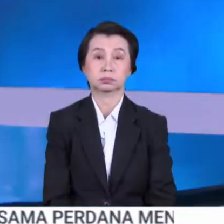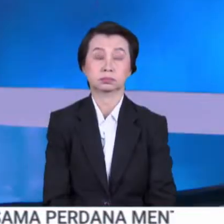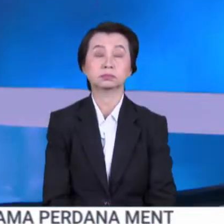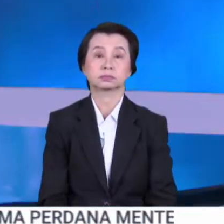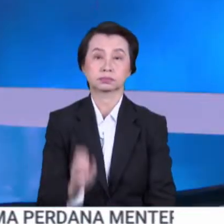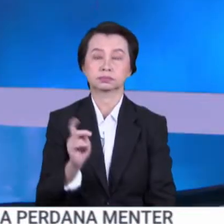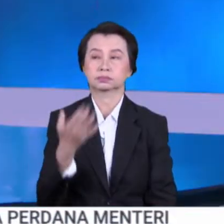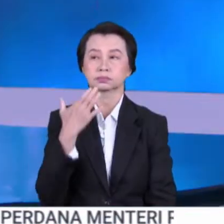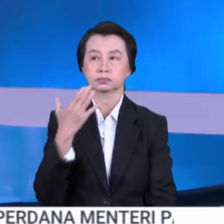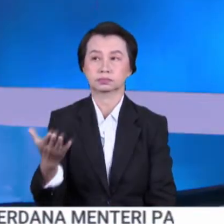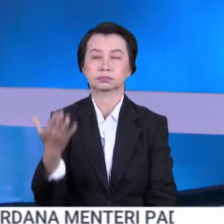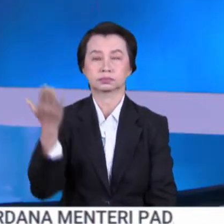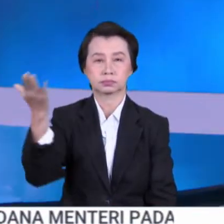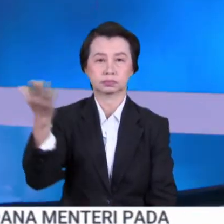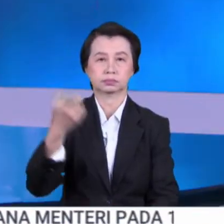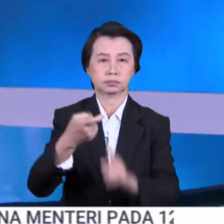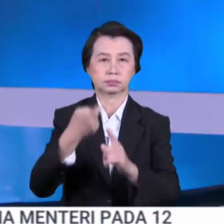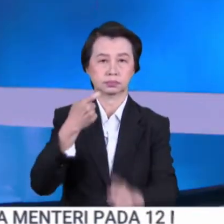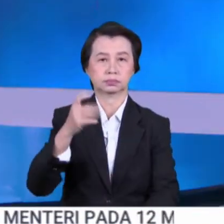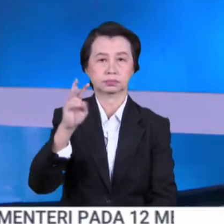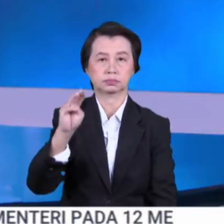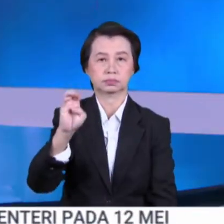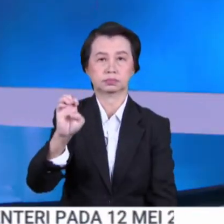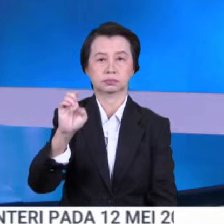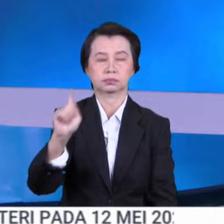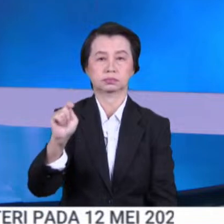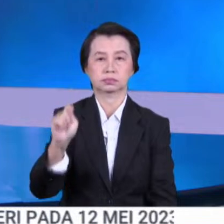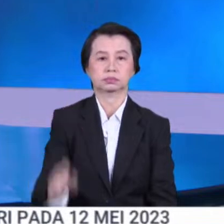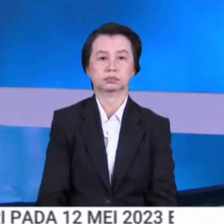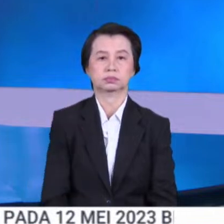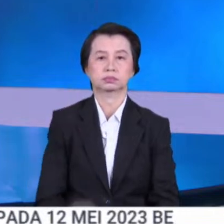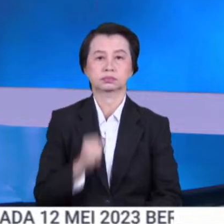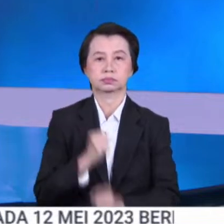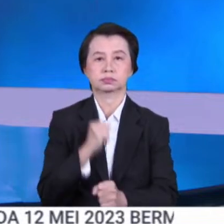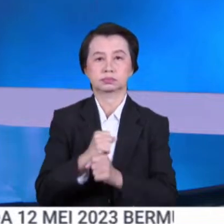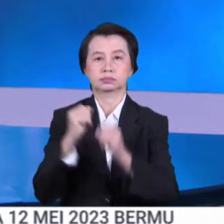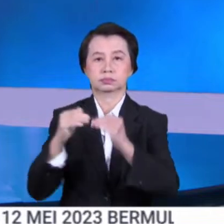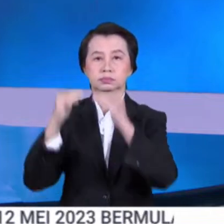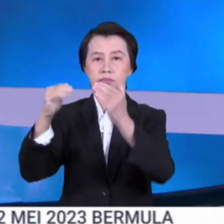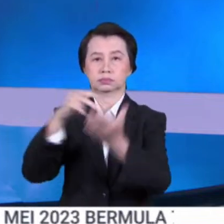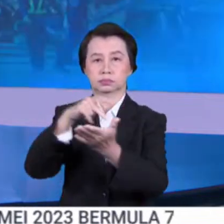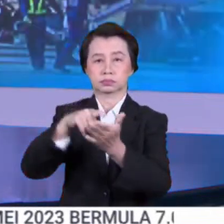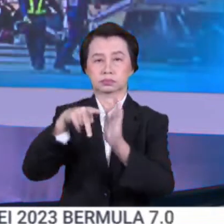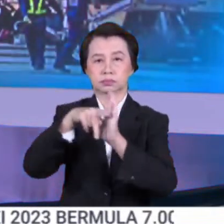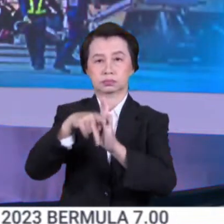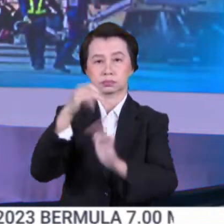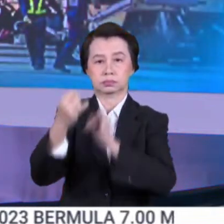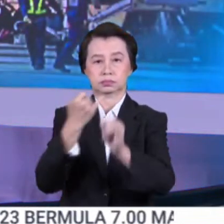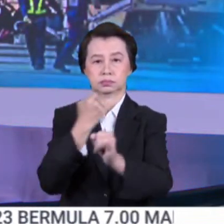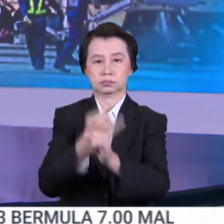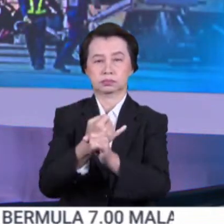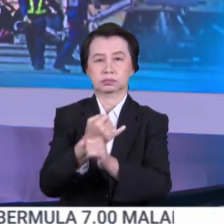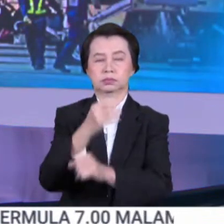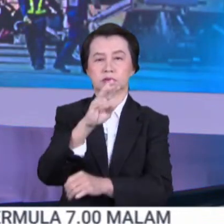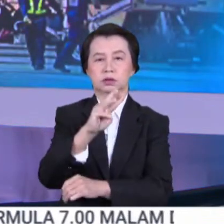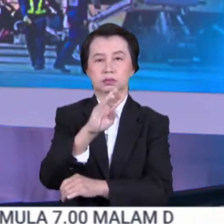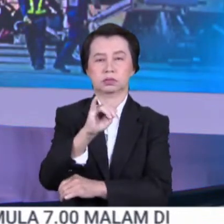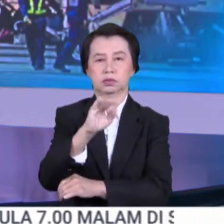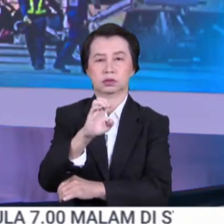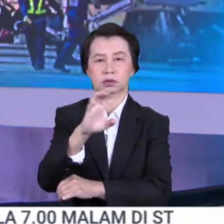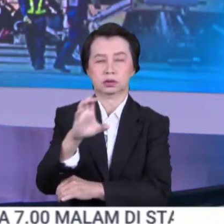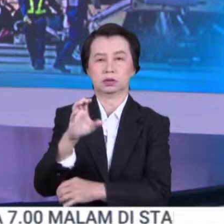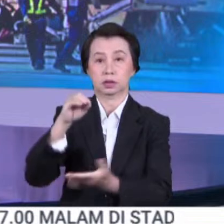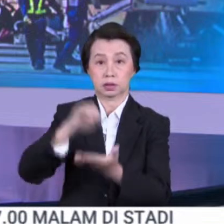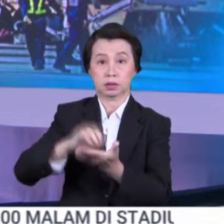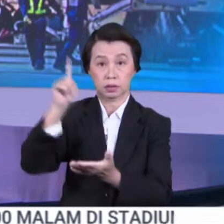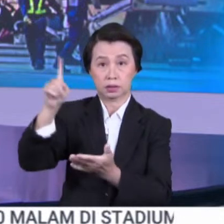Baik, terima kasih Napizi dari Met Malaysia. Kerja-kerja menaik taraf Pusat Pameran Antarabangsa Mahsuri MIEC di Padang